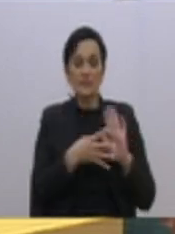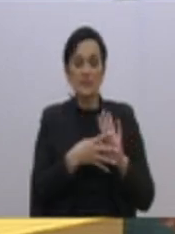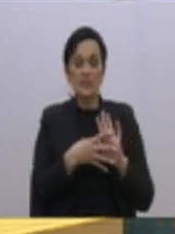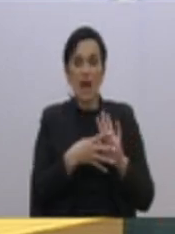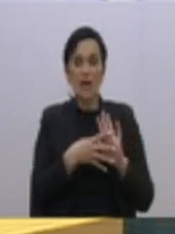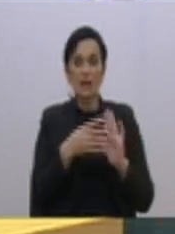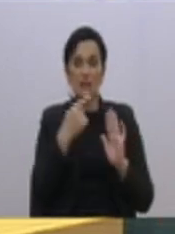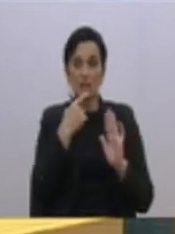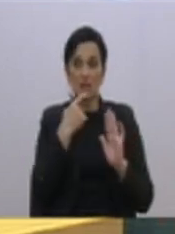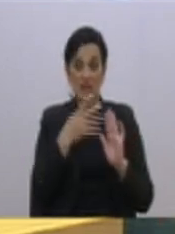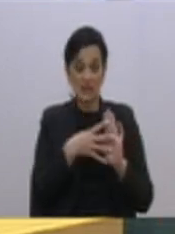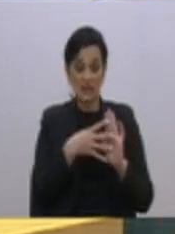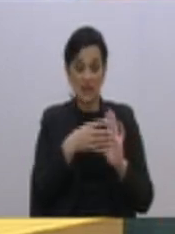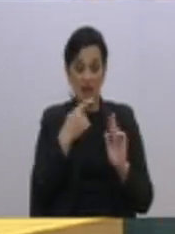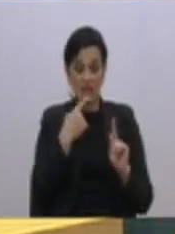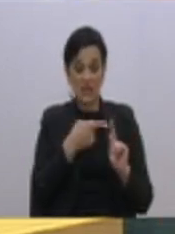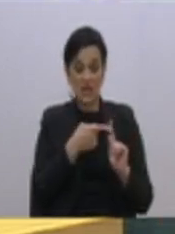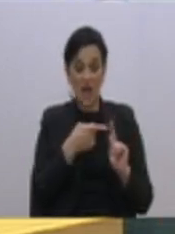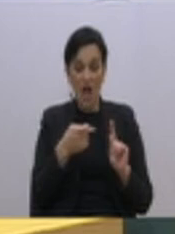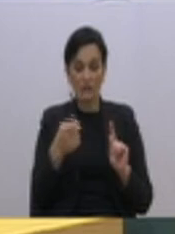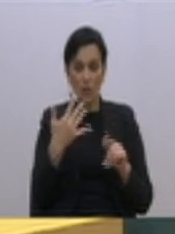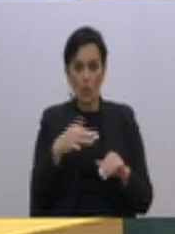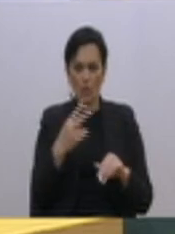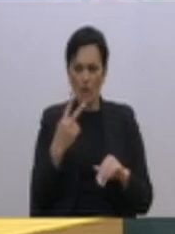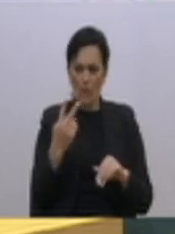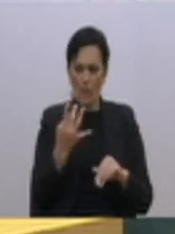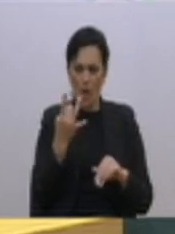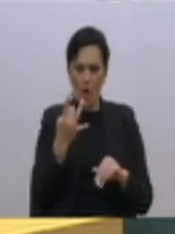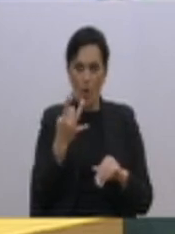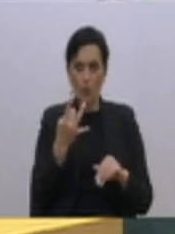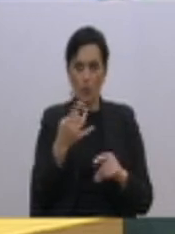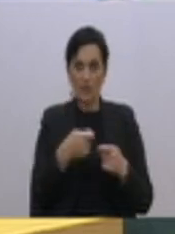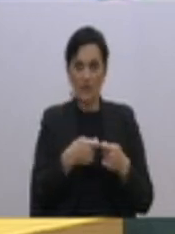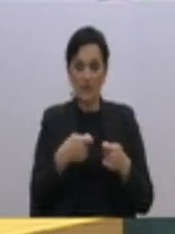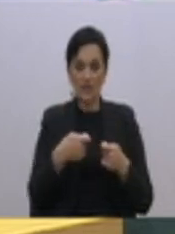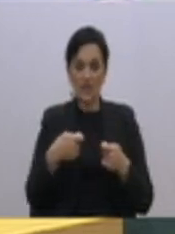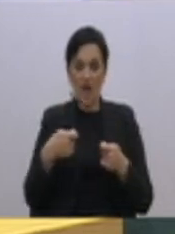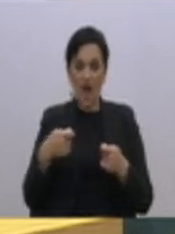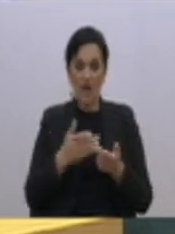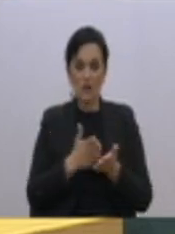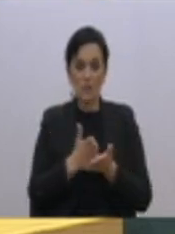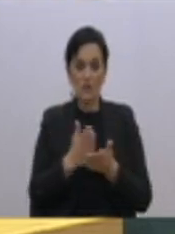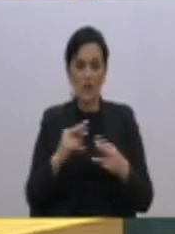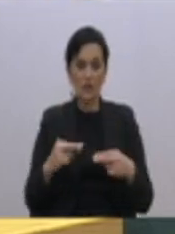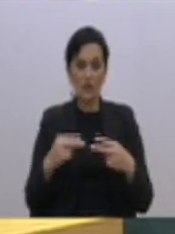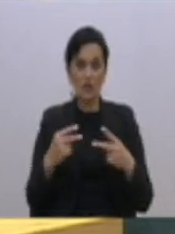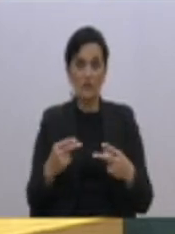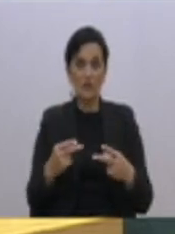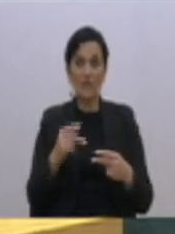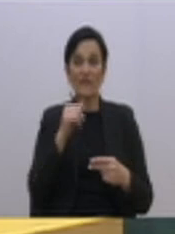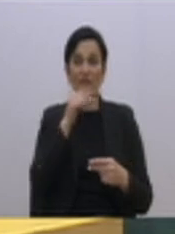გავიდა. Am 9 წლის განმავლობაში მე მგონი ეს უკვე მეორე ჩედის გახანგრძლივების მიმართულებით ცვლილება, ანუ